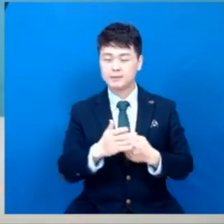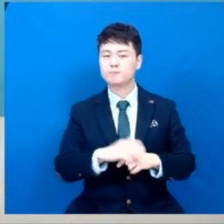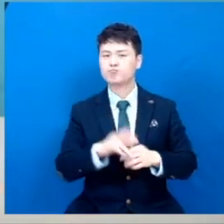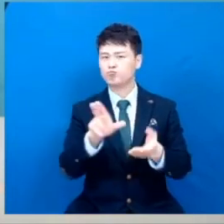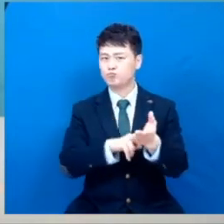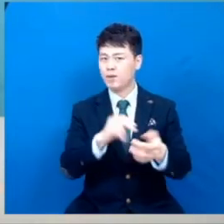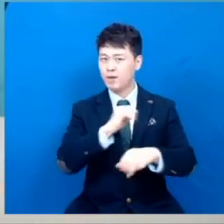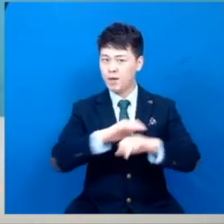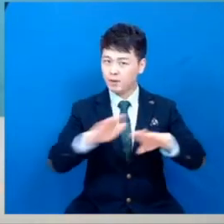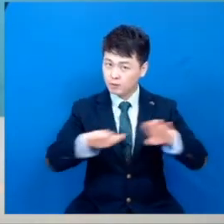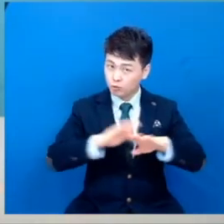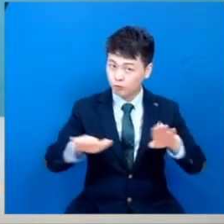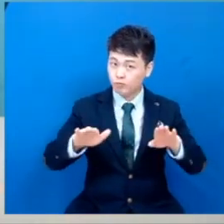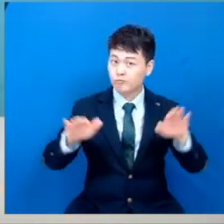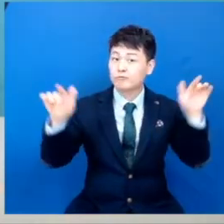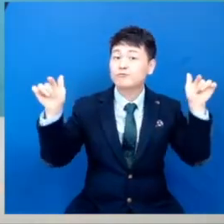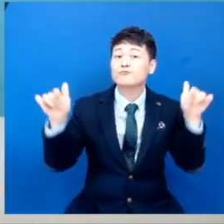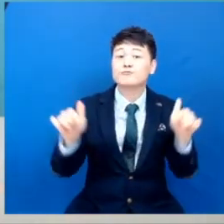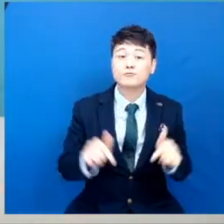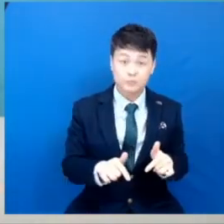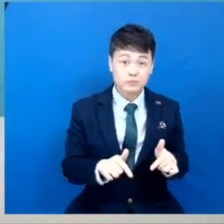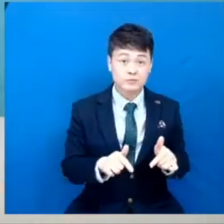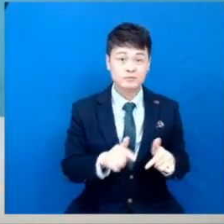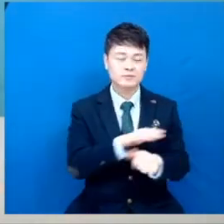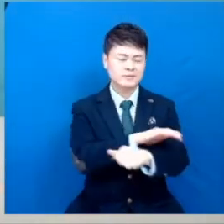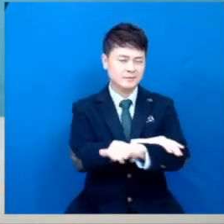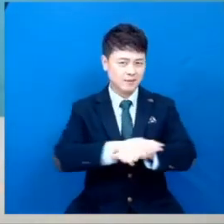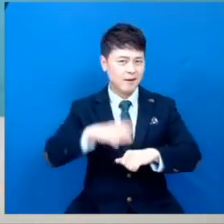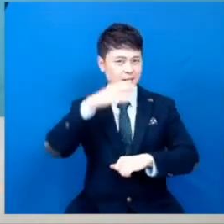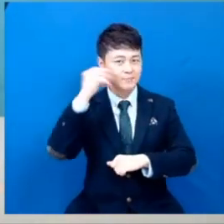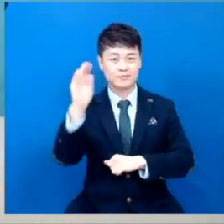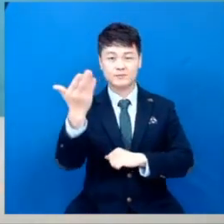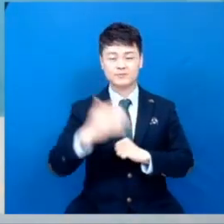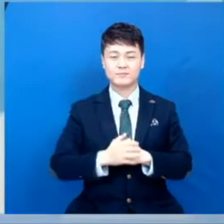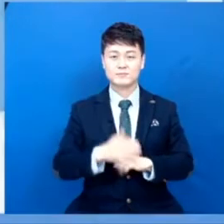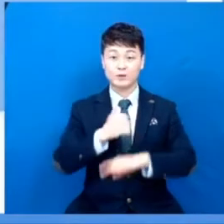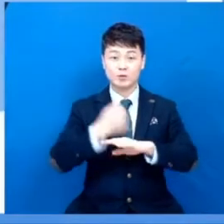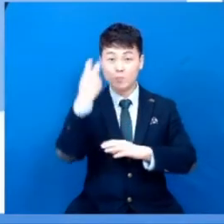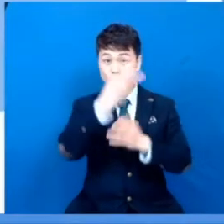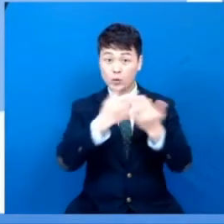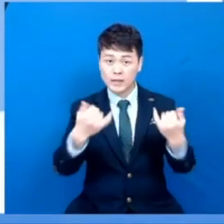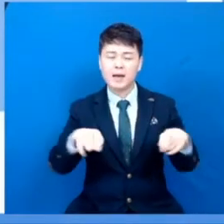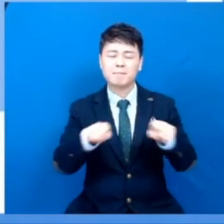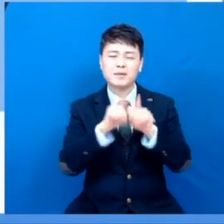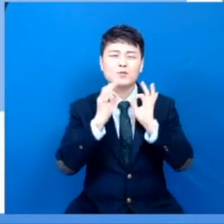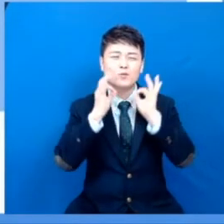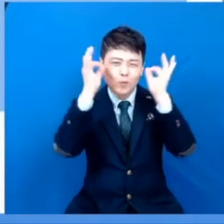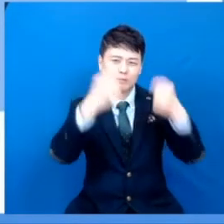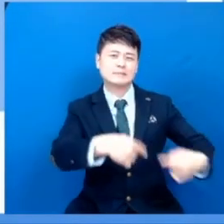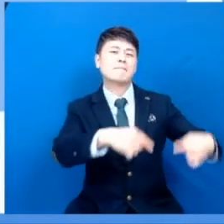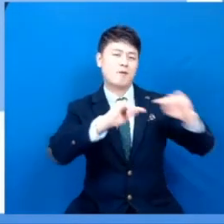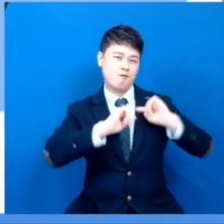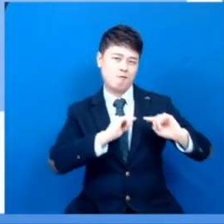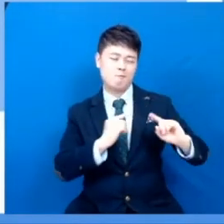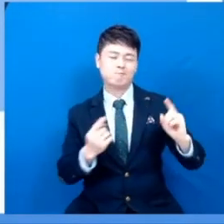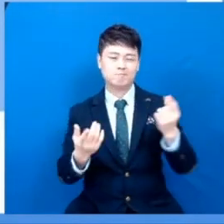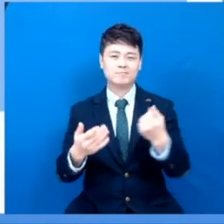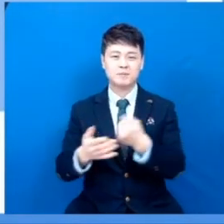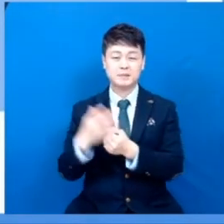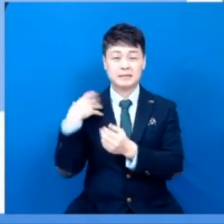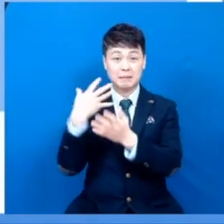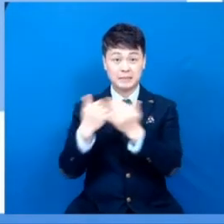감소에 기여했습니다 보호자는 이러한 노력을 함께 하셨기에 담당자의